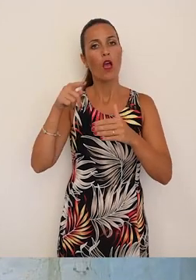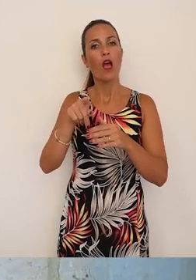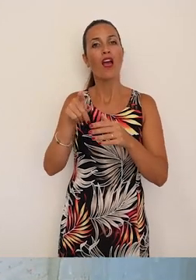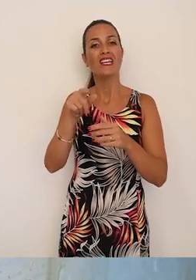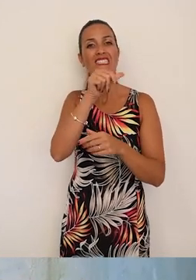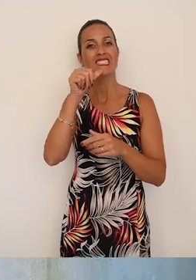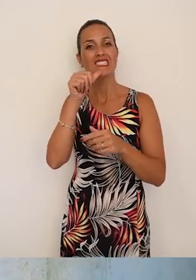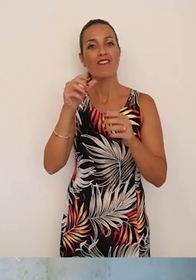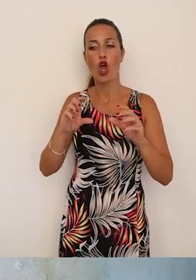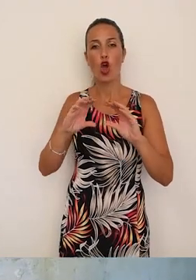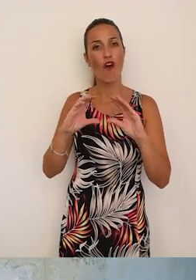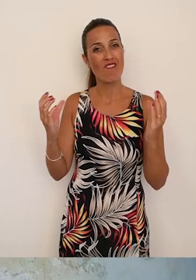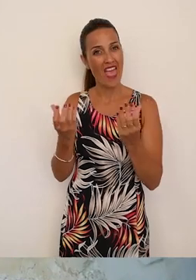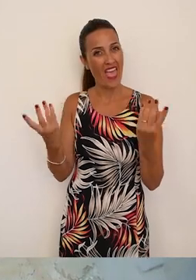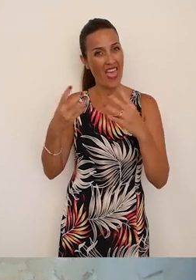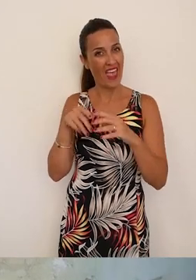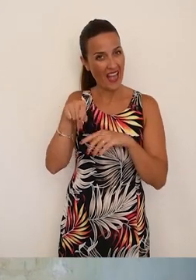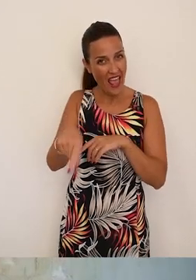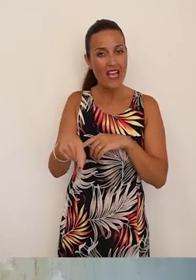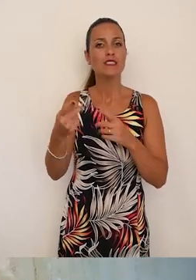laboratori culturali e incontri di comunità.